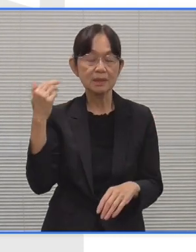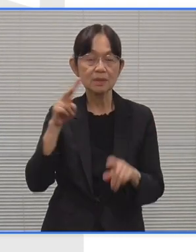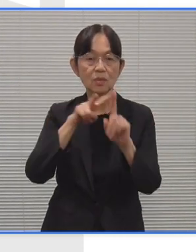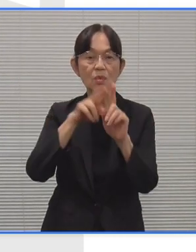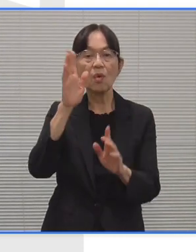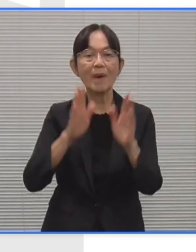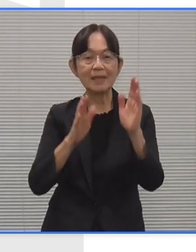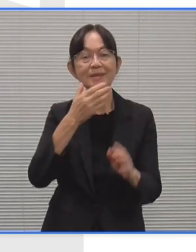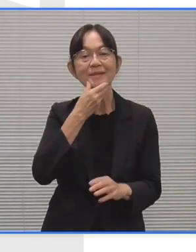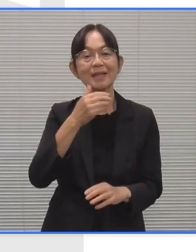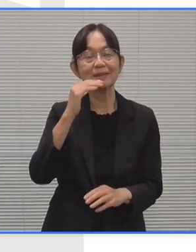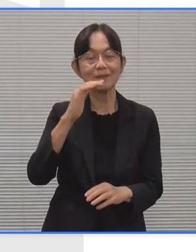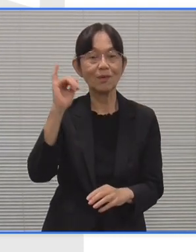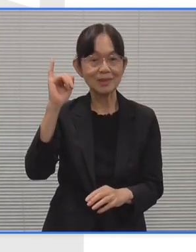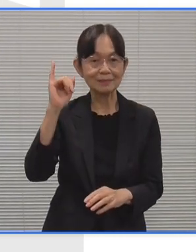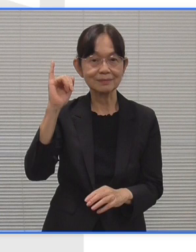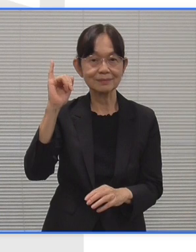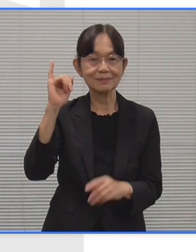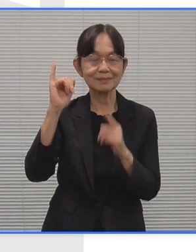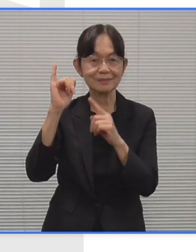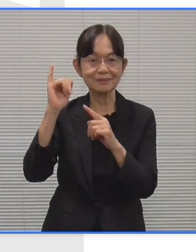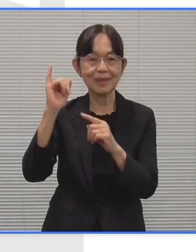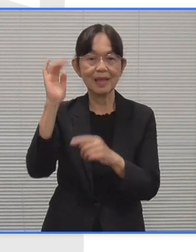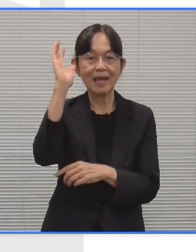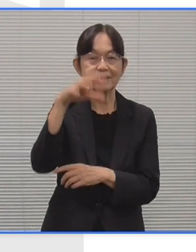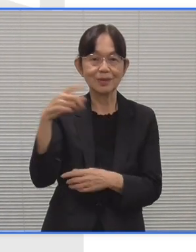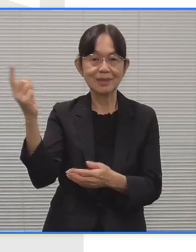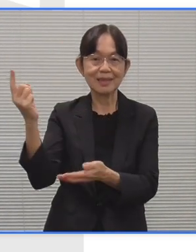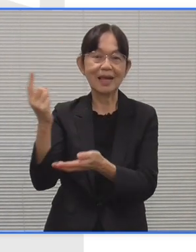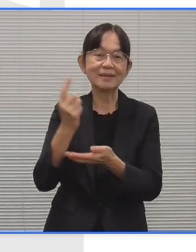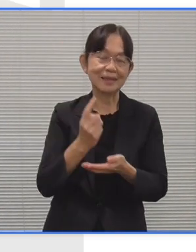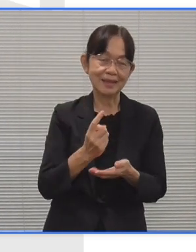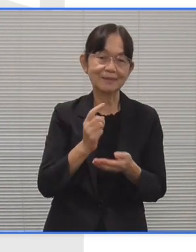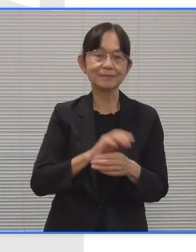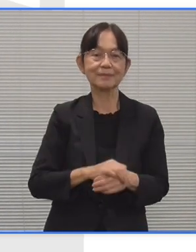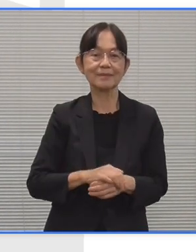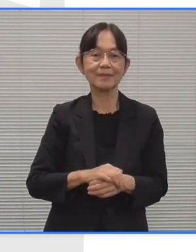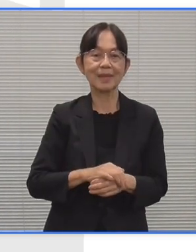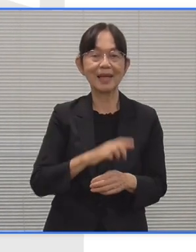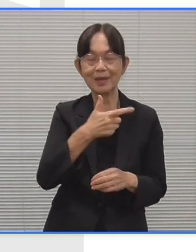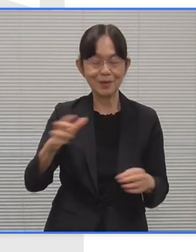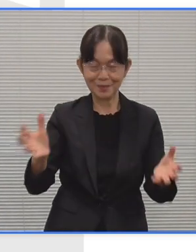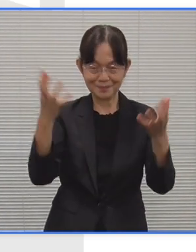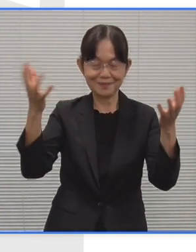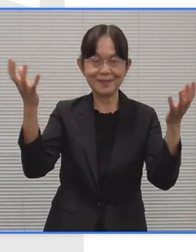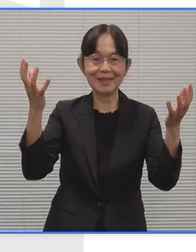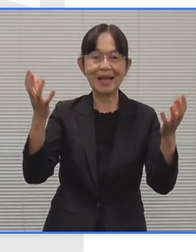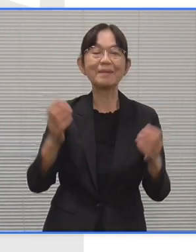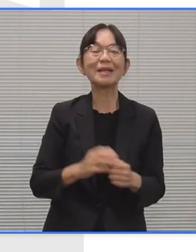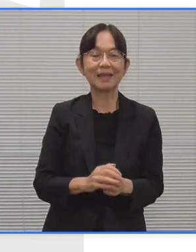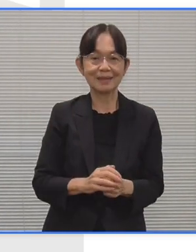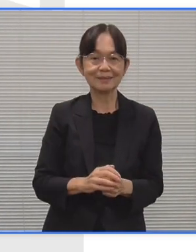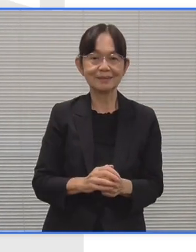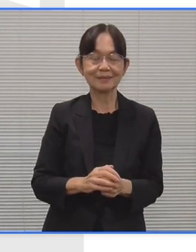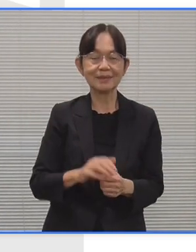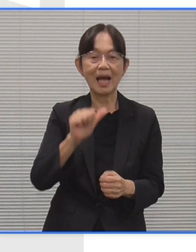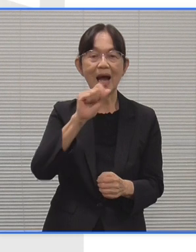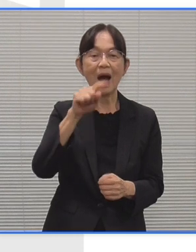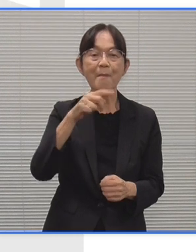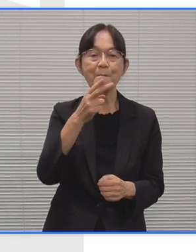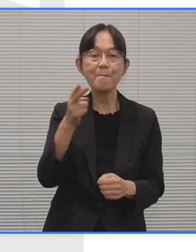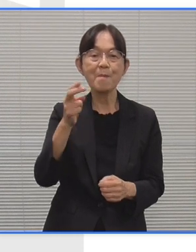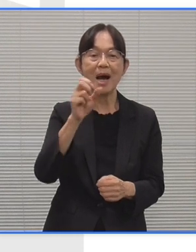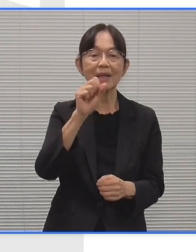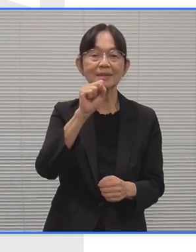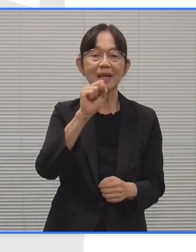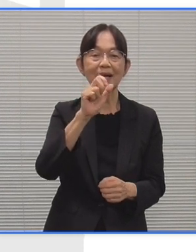んが区役所をいらして大変なにぎわいになりましたけれども、アンバサダーをしてい